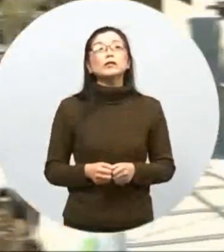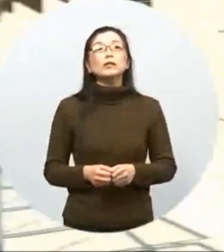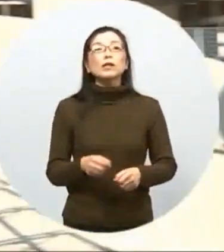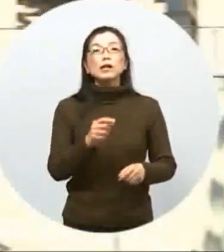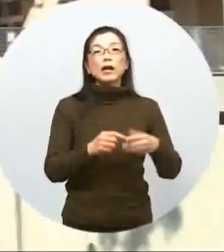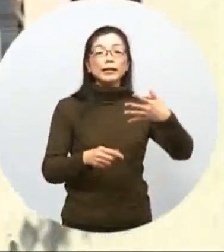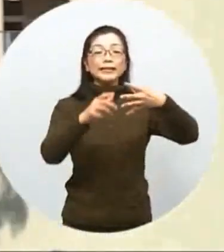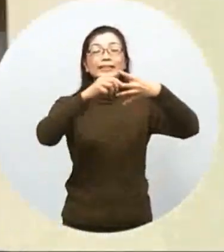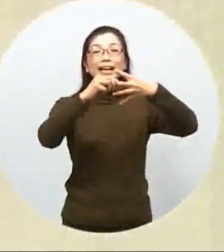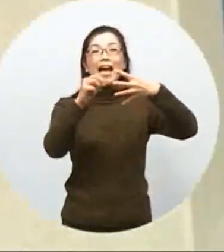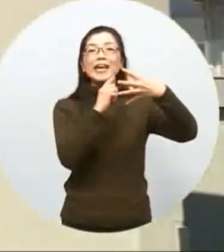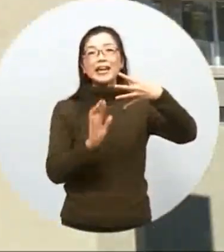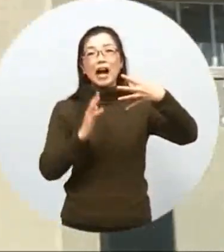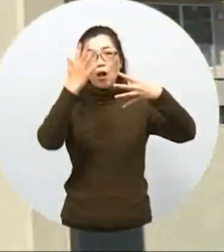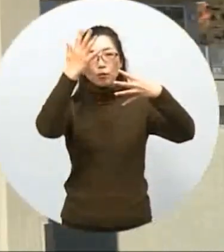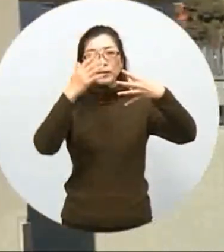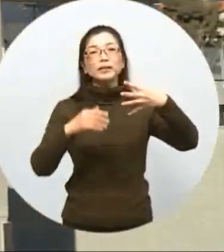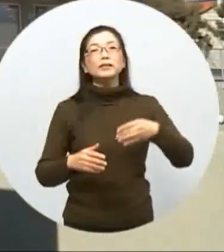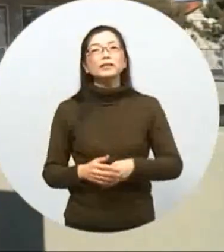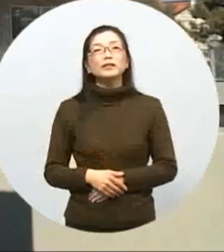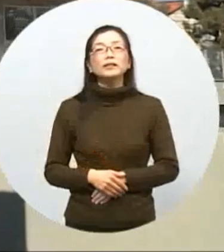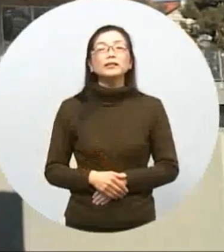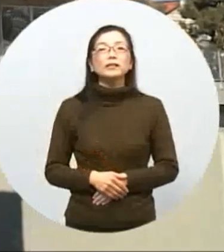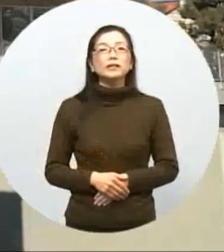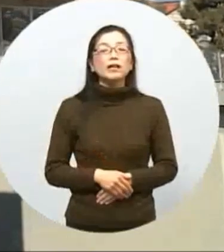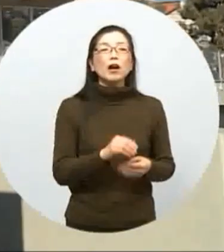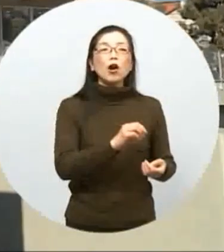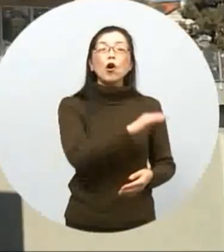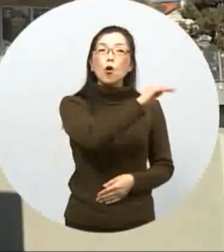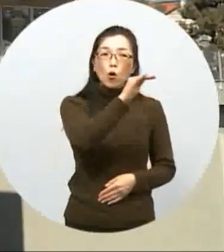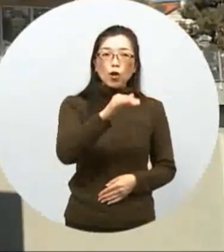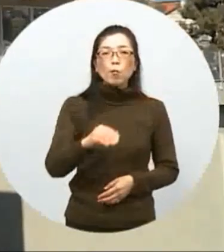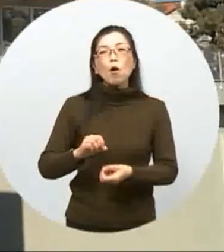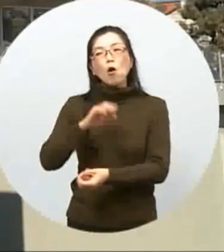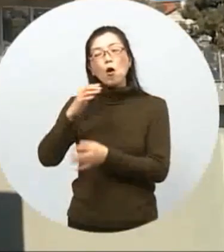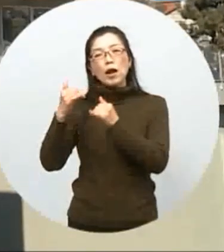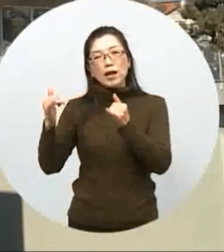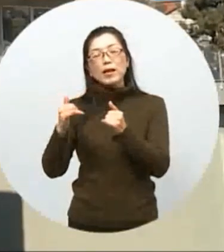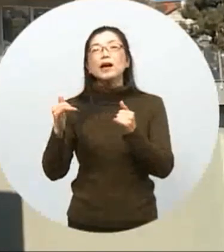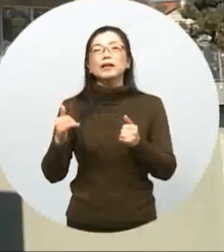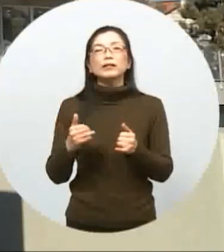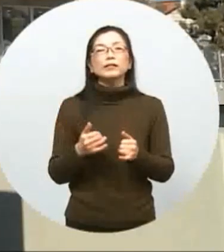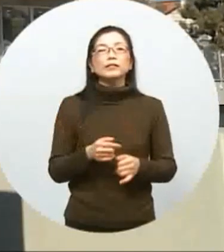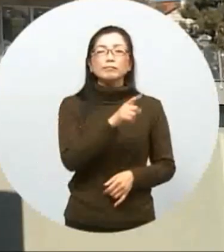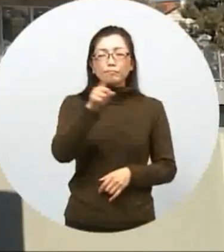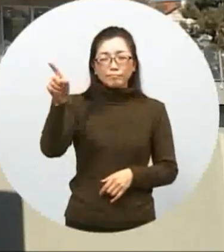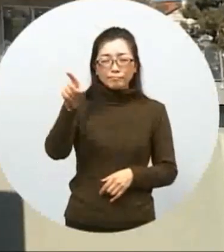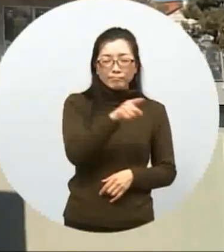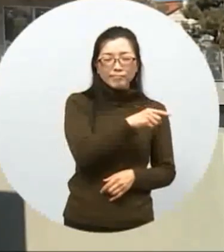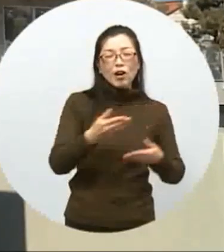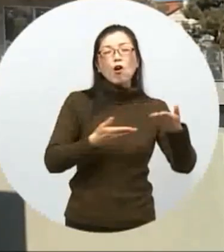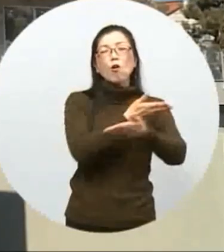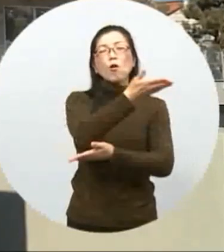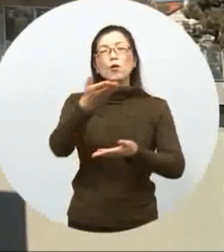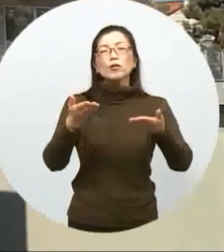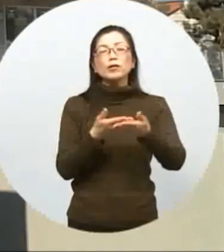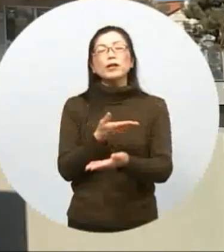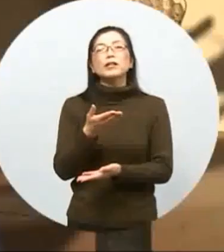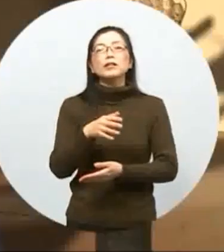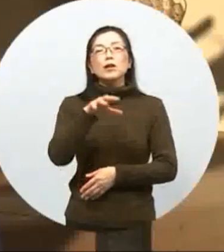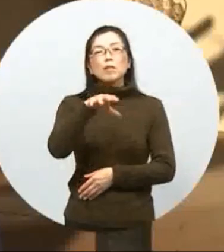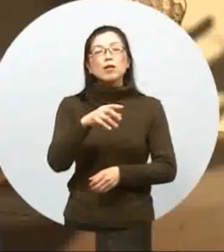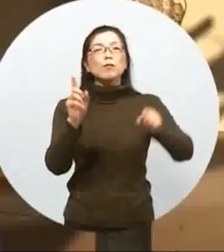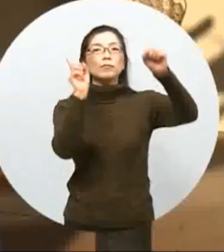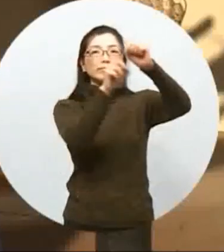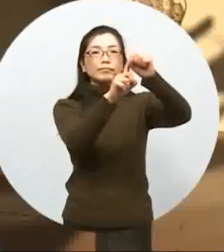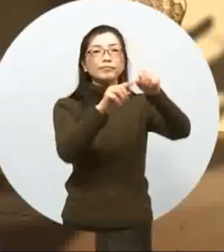っております。海風テラスは子どもから高齢者まで、あらゆる世代の方々が交流できる施設を目指しております